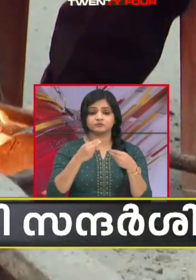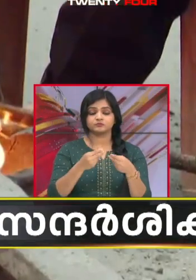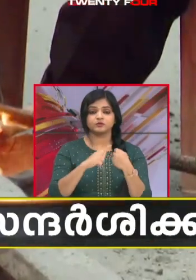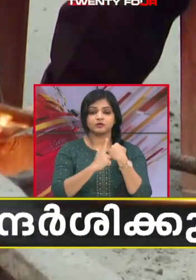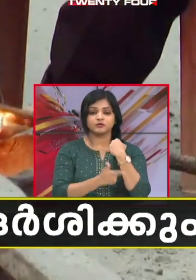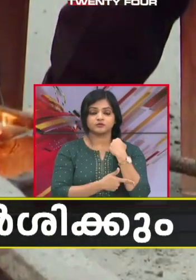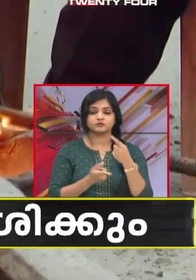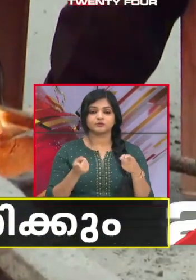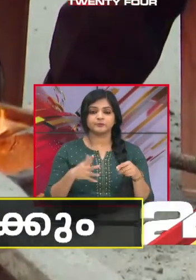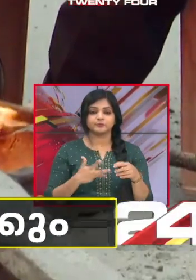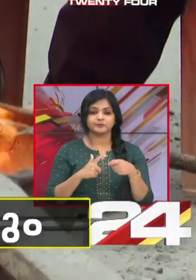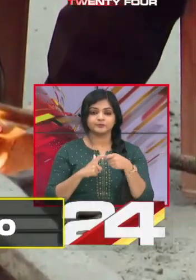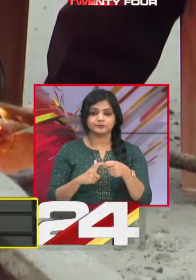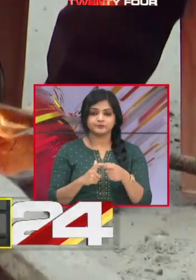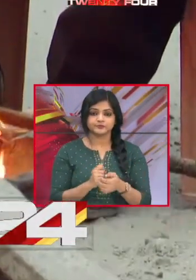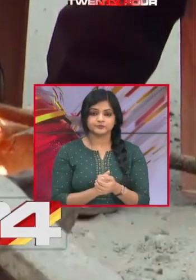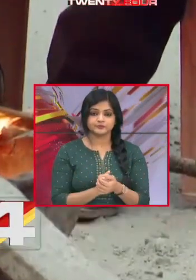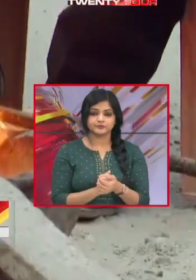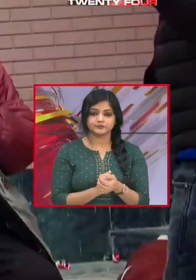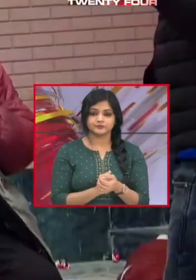ഒടുവിലായി ഉണ്ടാകുന്നത്? ബൽറാം,